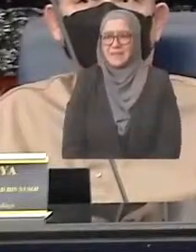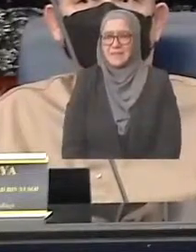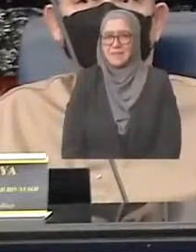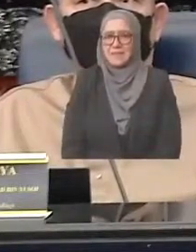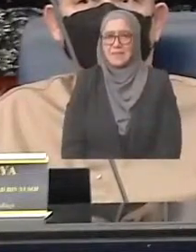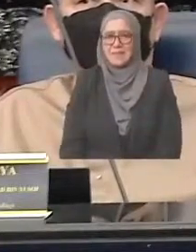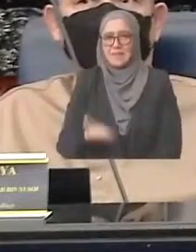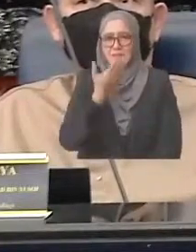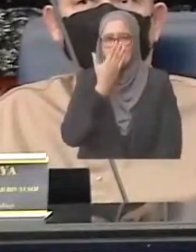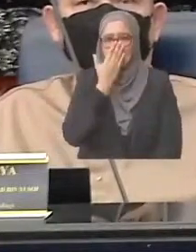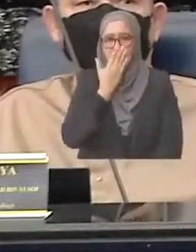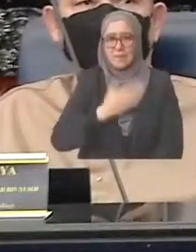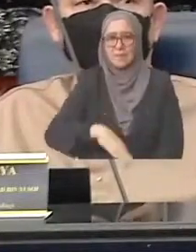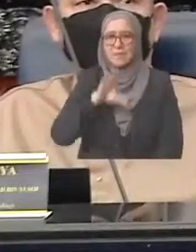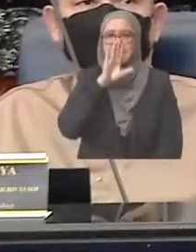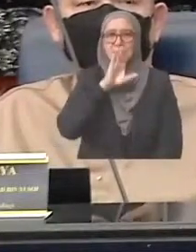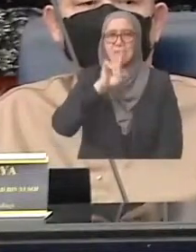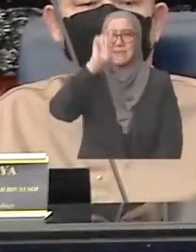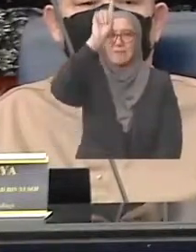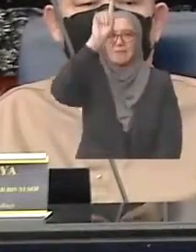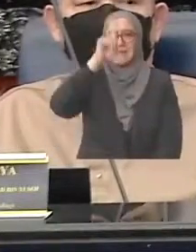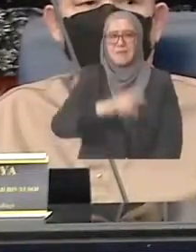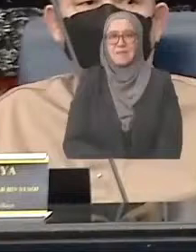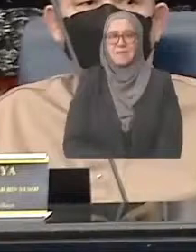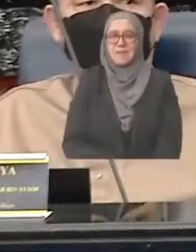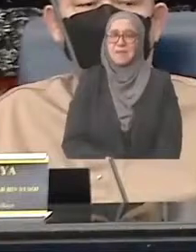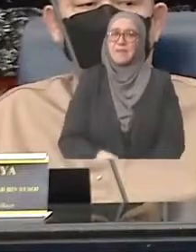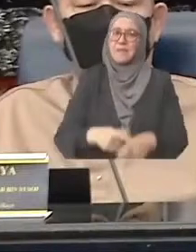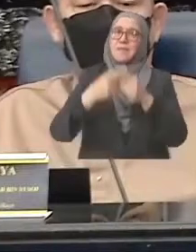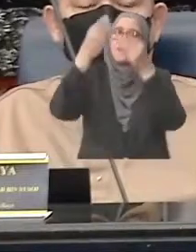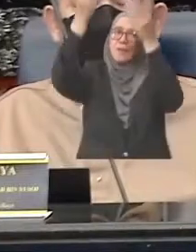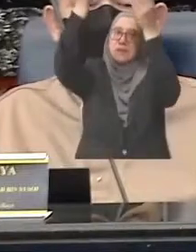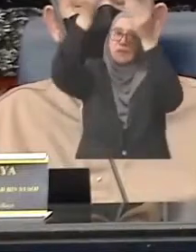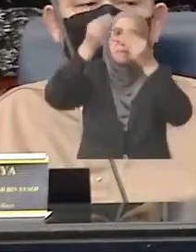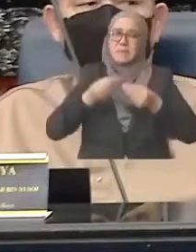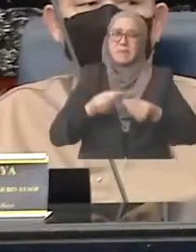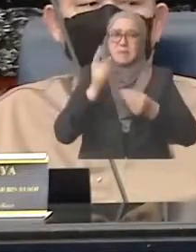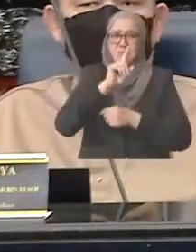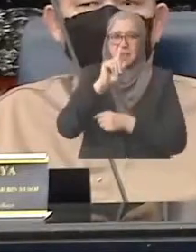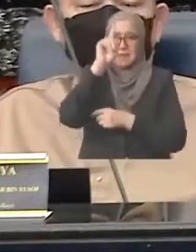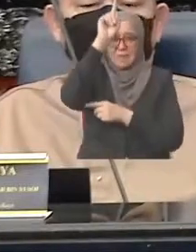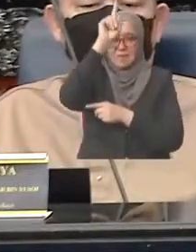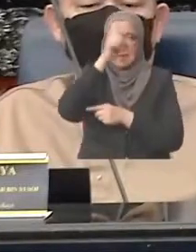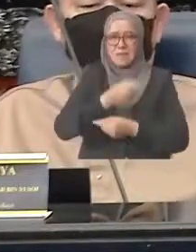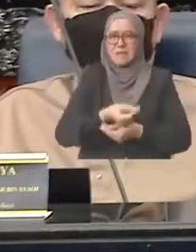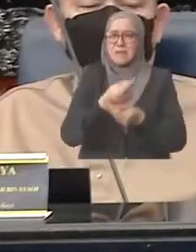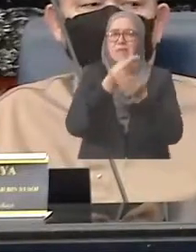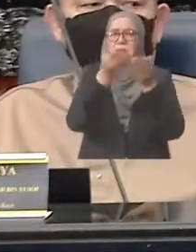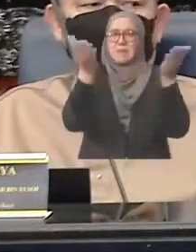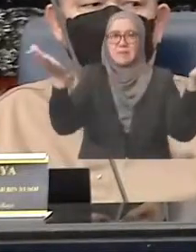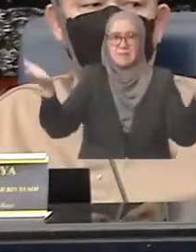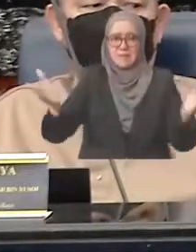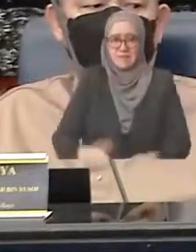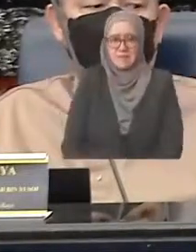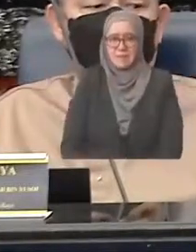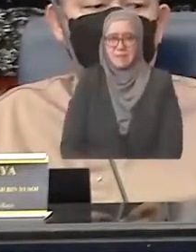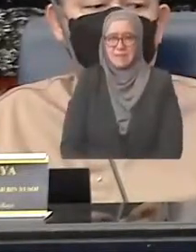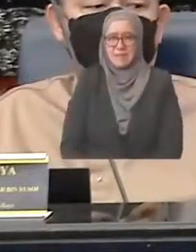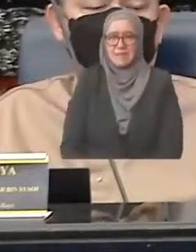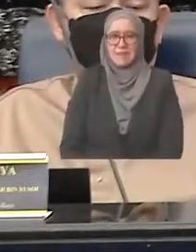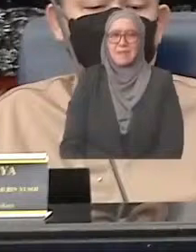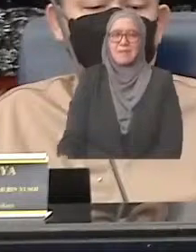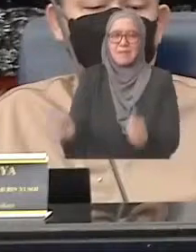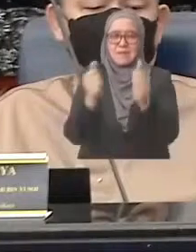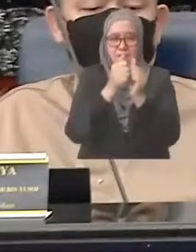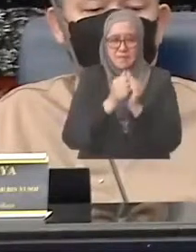syukur alhamdulillah atas nikmat Allah yang terbentang luas Superman tangan Seraya kami